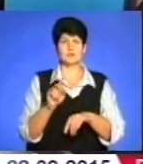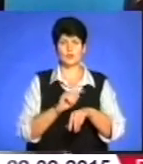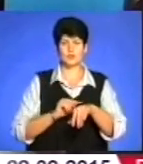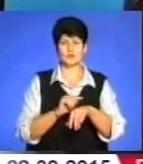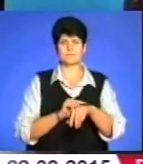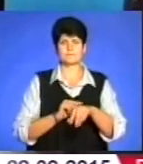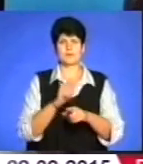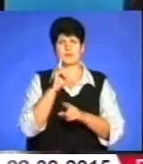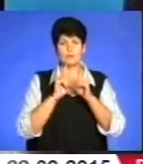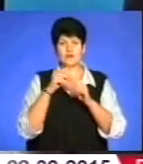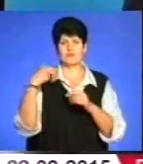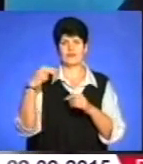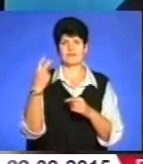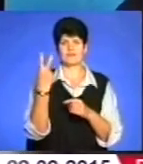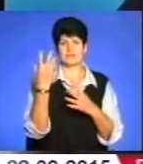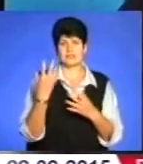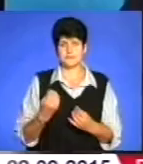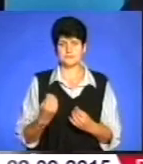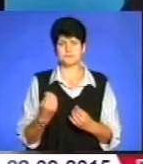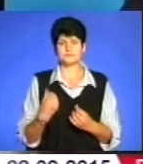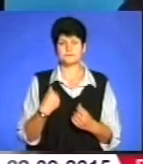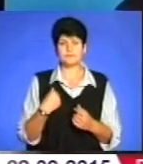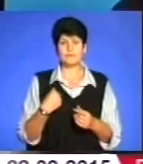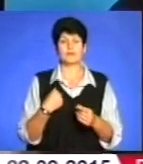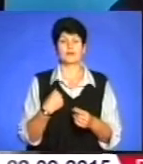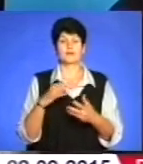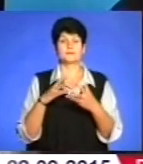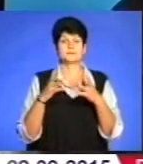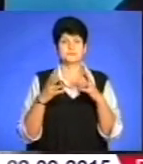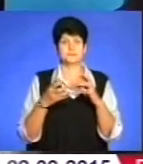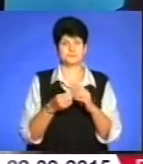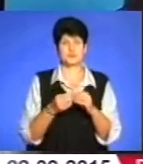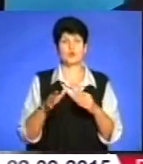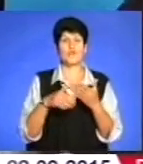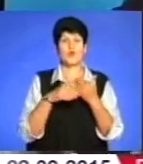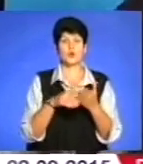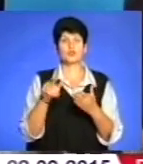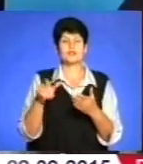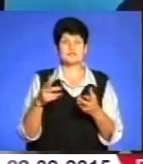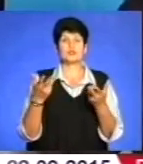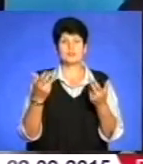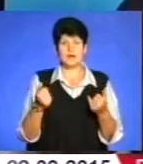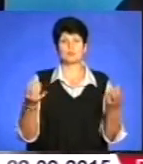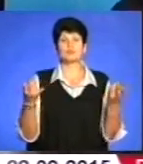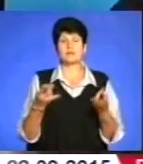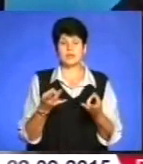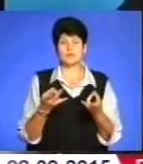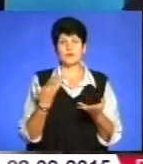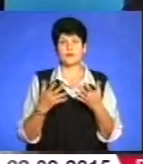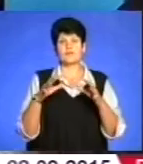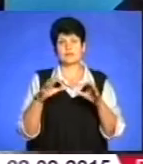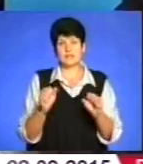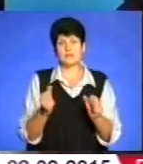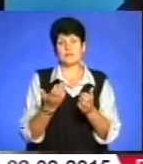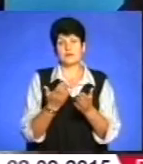з переривами в 2 дні. Ну ми дійшли до того, що волонтерство, так, воно напевно потрібно. Але вже влада має